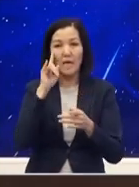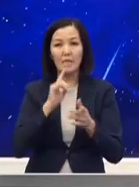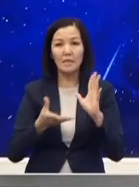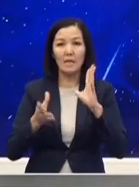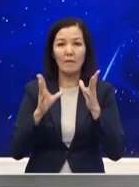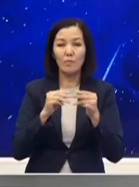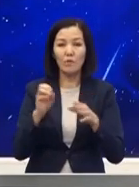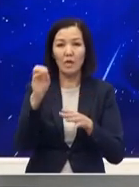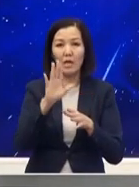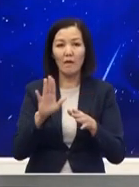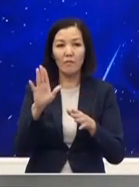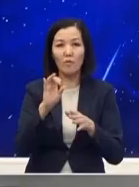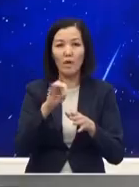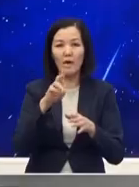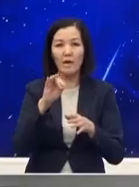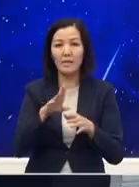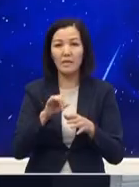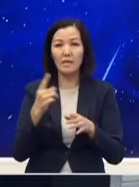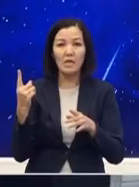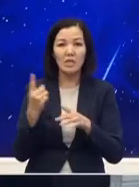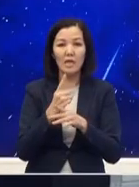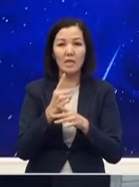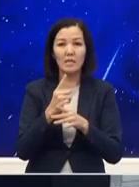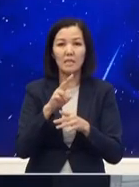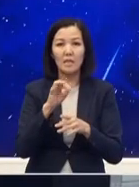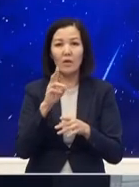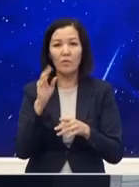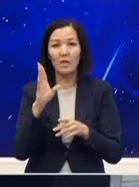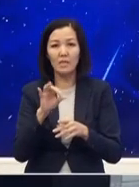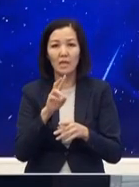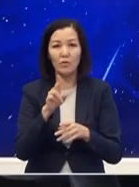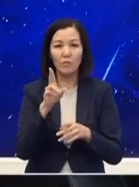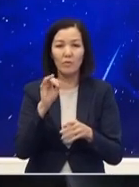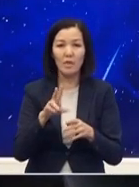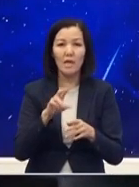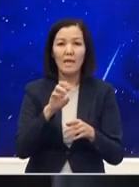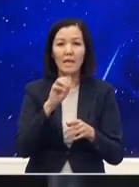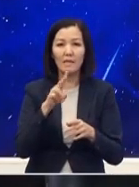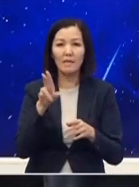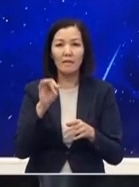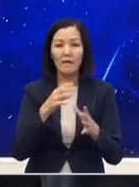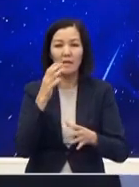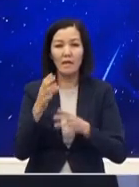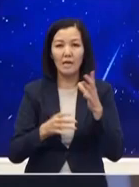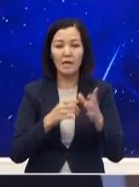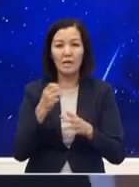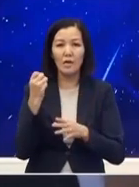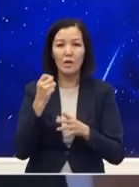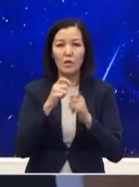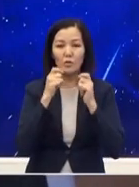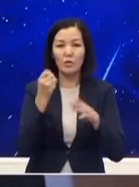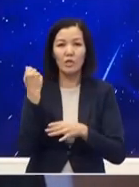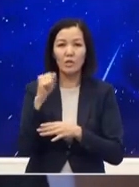бойынша Еуропа арт биеналесінің жалғыз лауреаты. Сандро Боттичелли, Леонардо да Винчи атындағы халықаралық